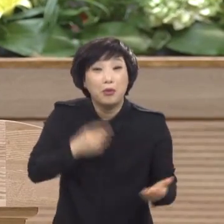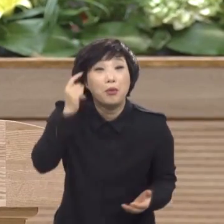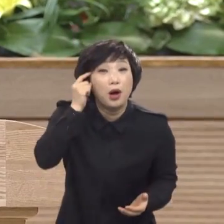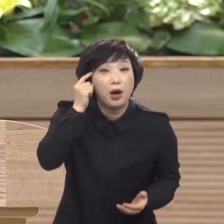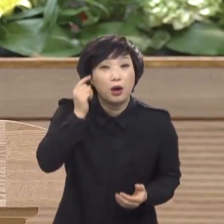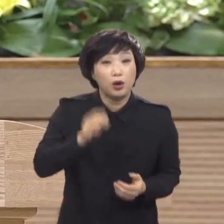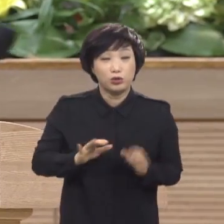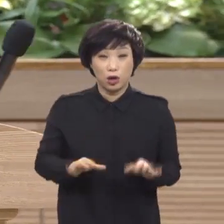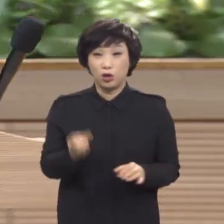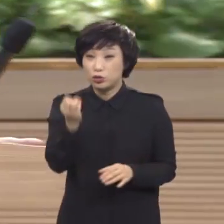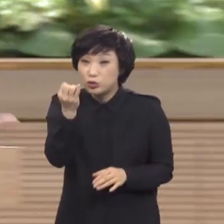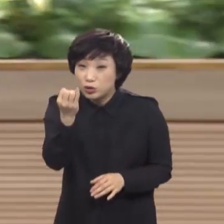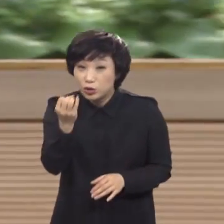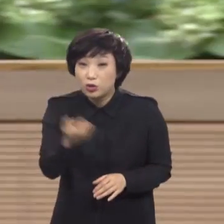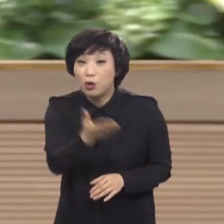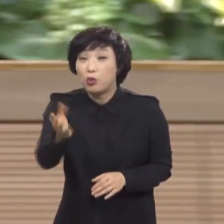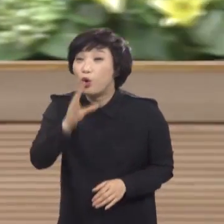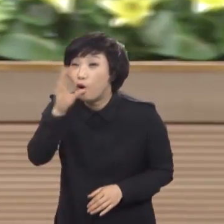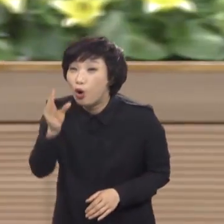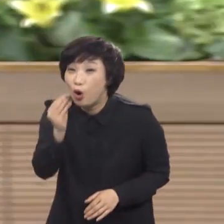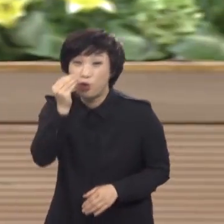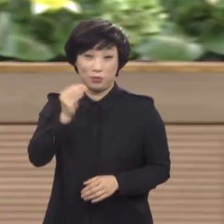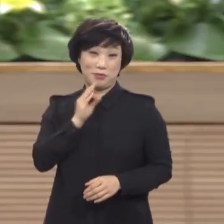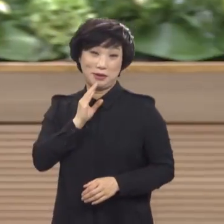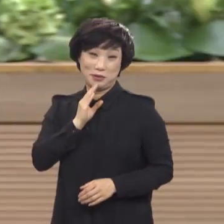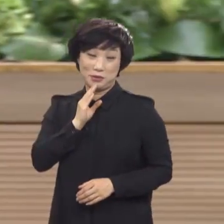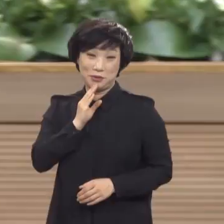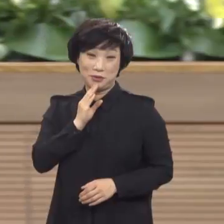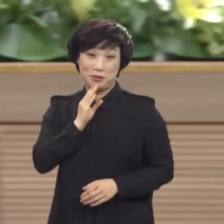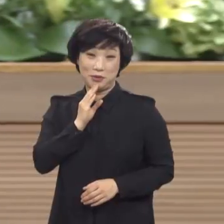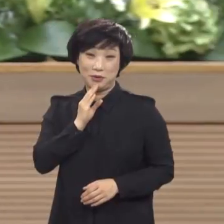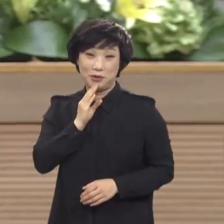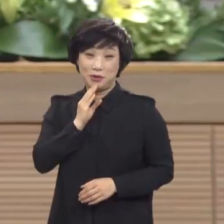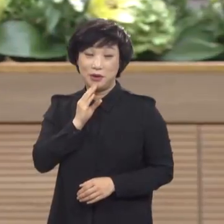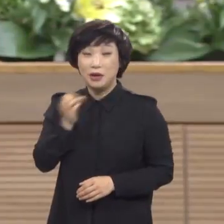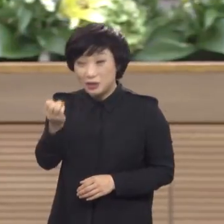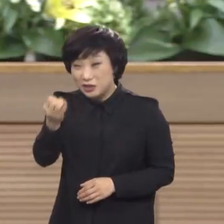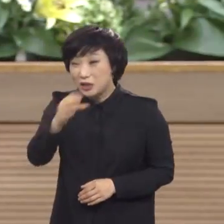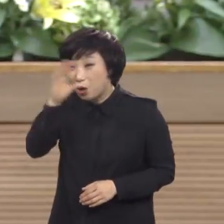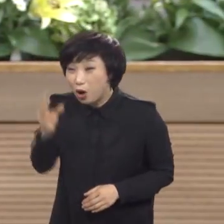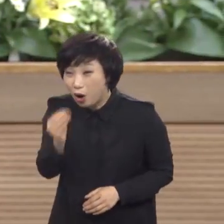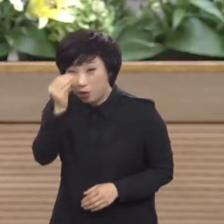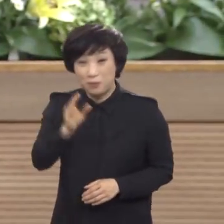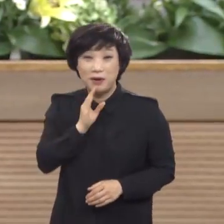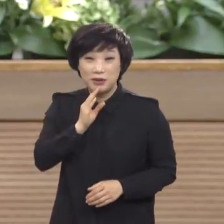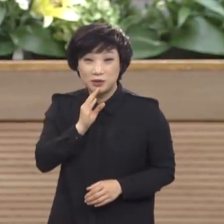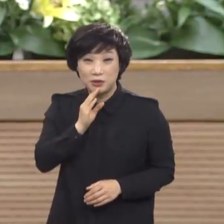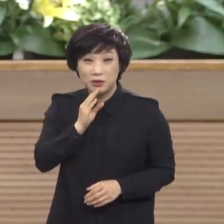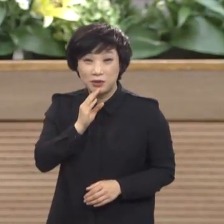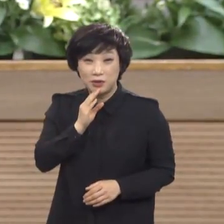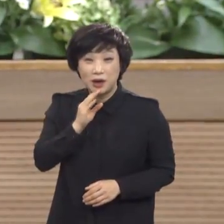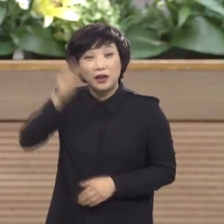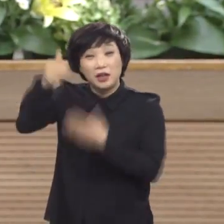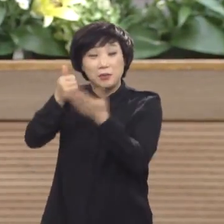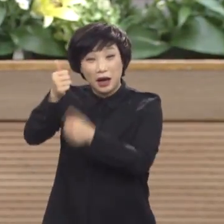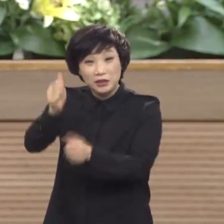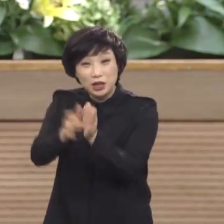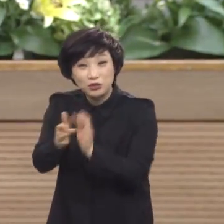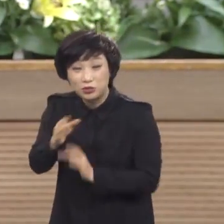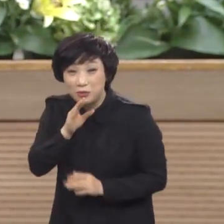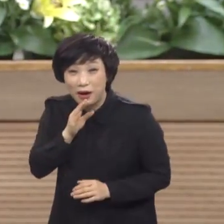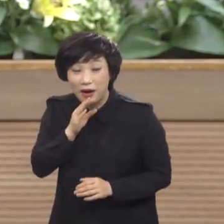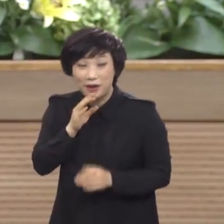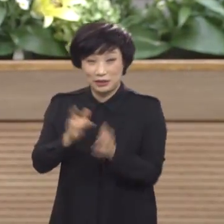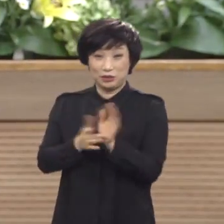왜? 종자가 거룩한 종자인데, 씨가 거룩한 씨인데, 그래서 예수 믿는